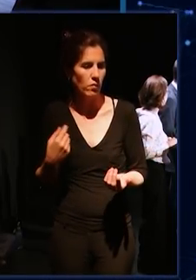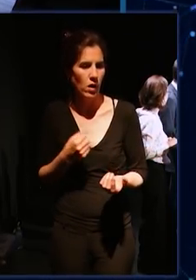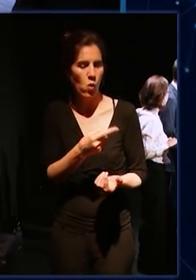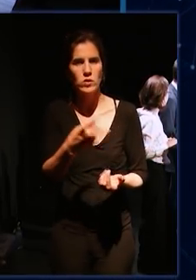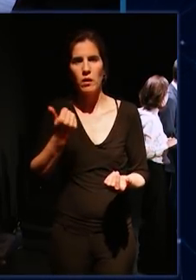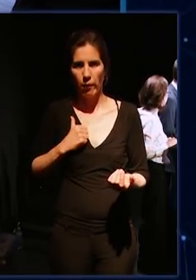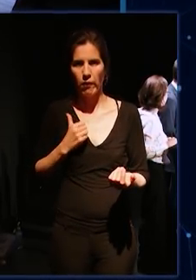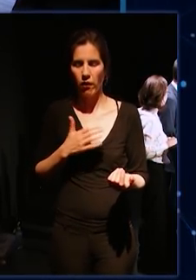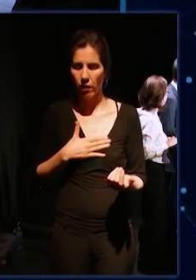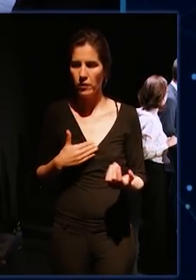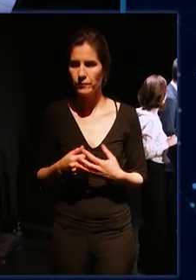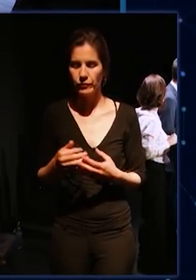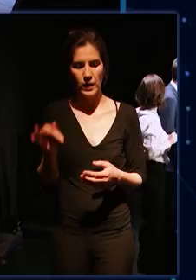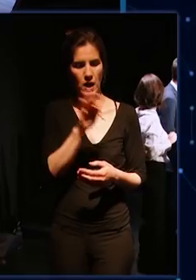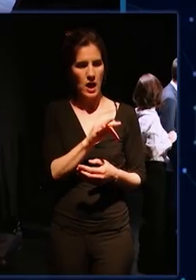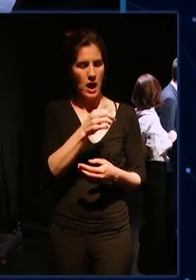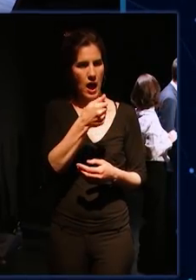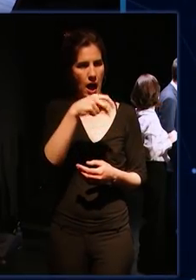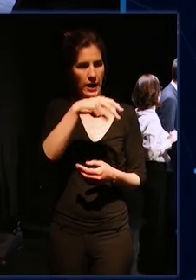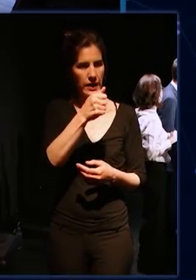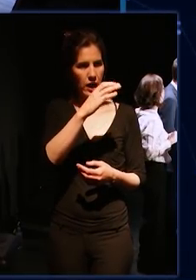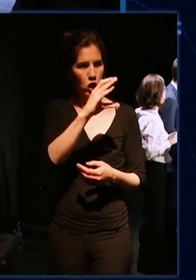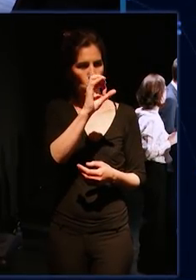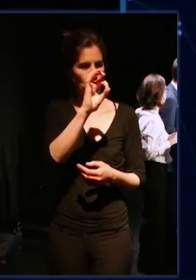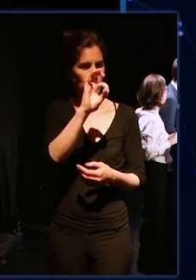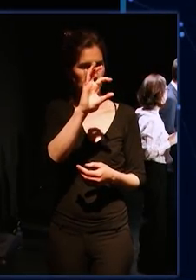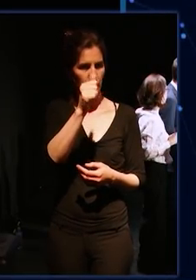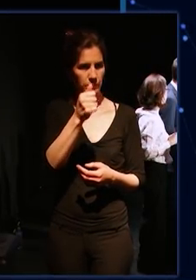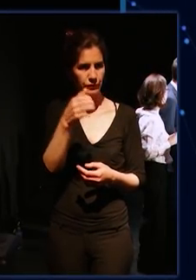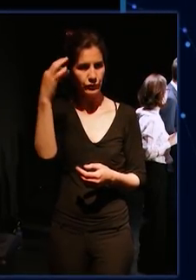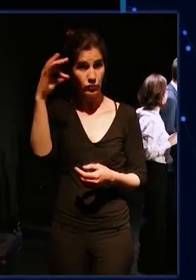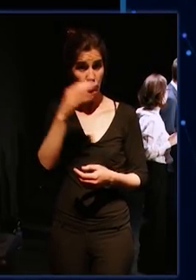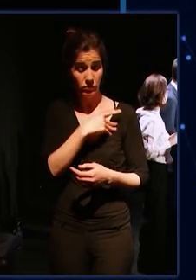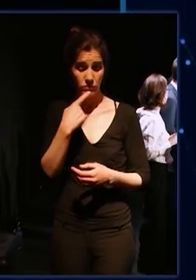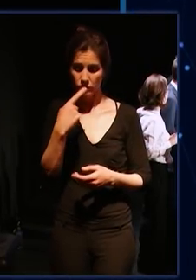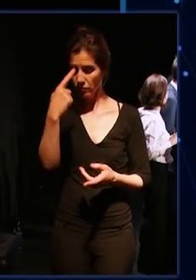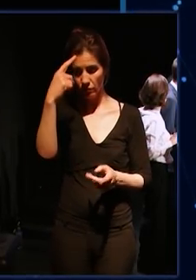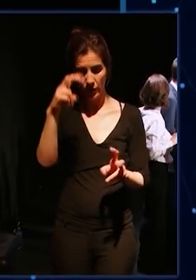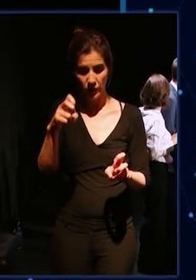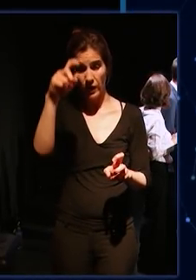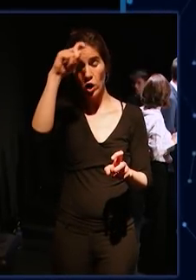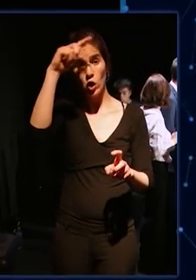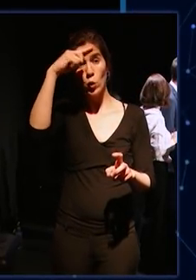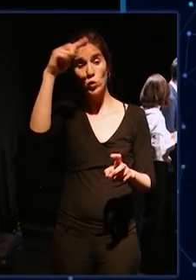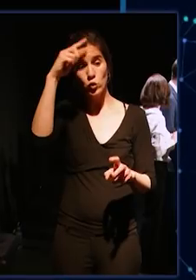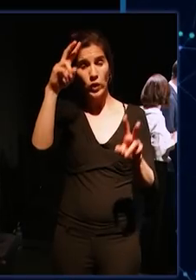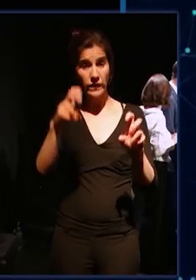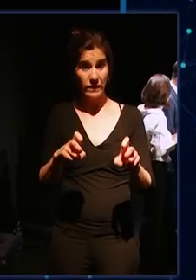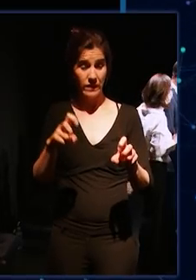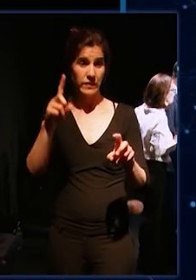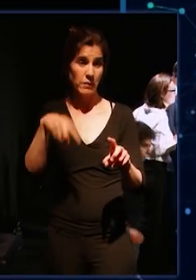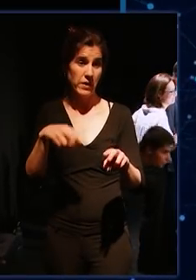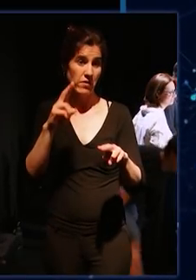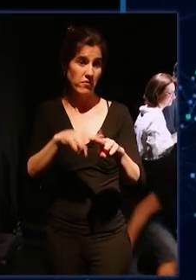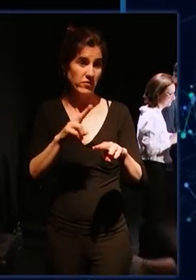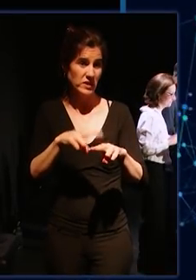Demòcrates. Només fer un incidir en que en cultura, festes, és imprescindible la llengua. És